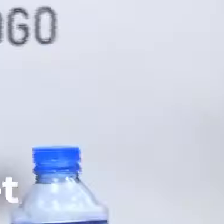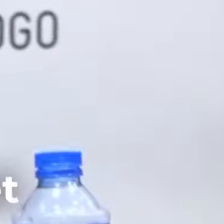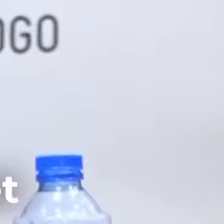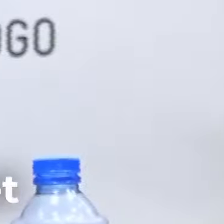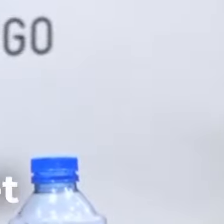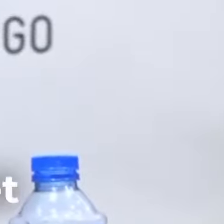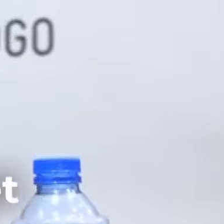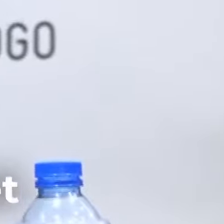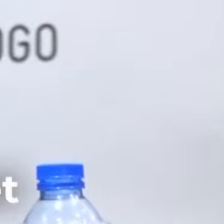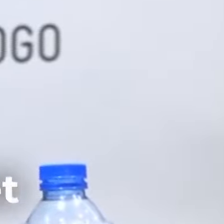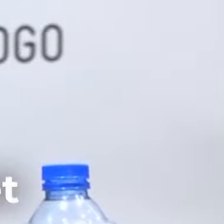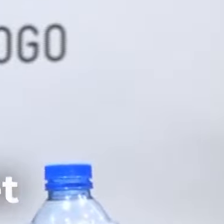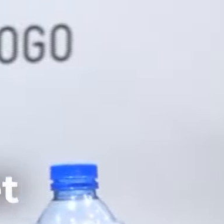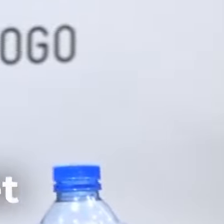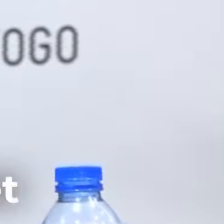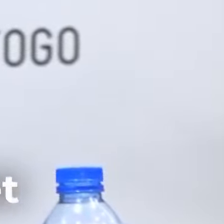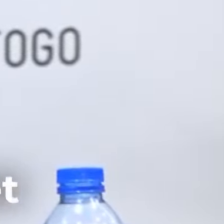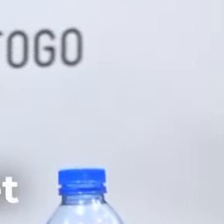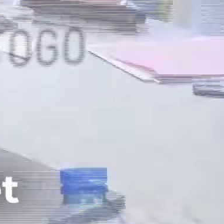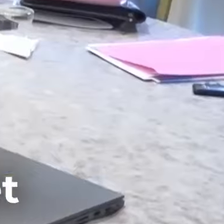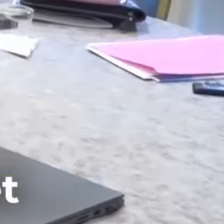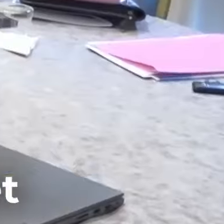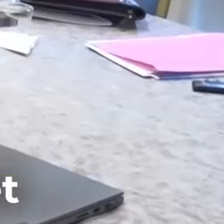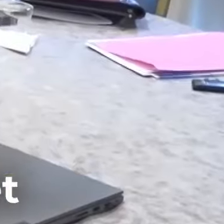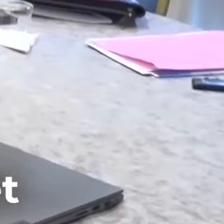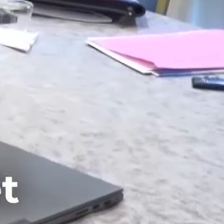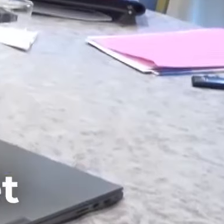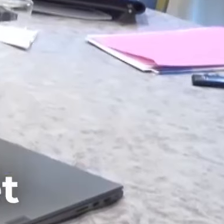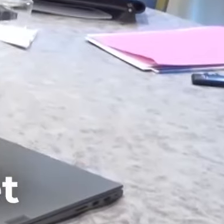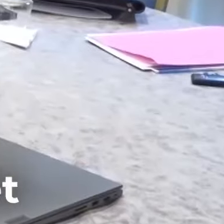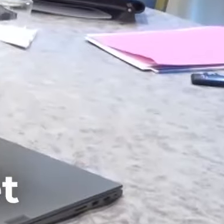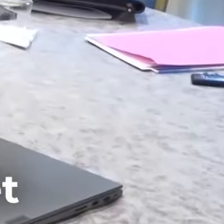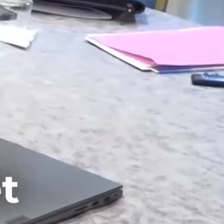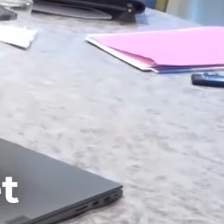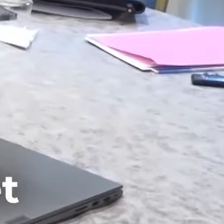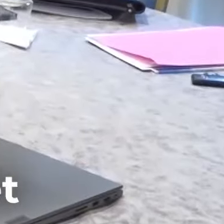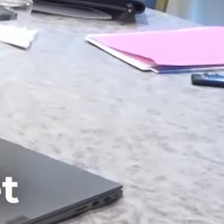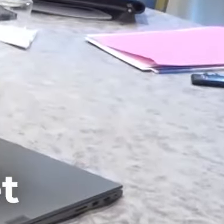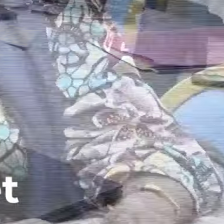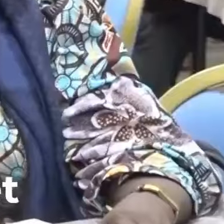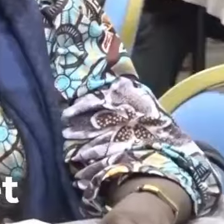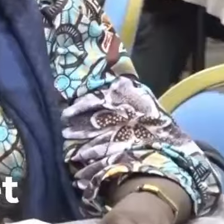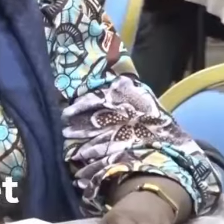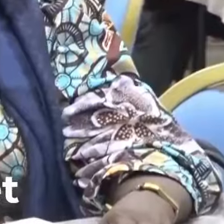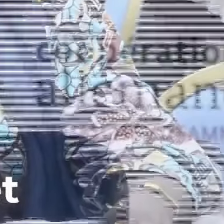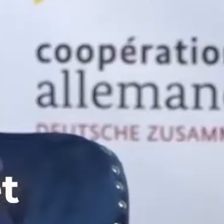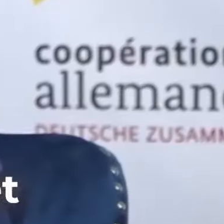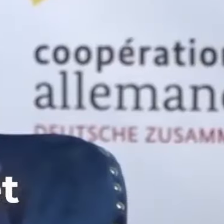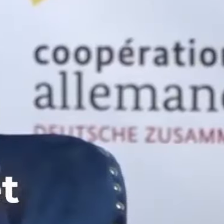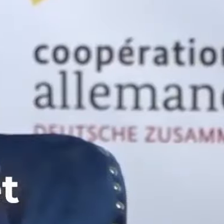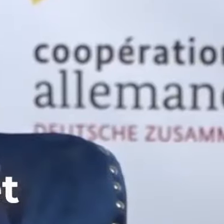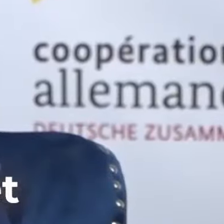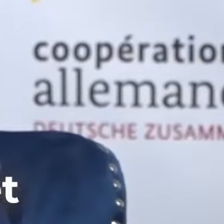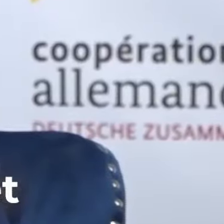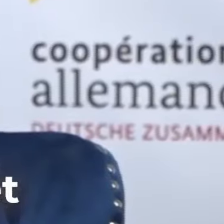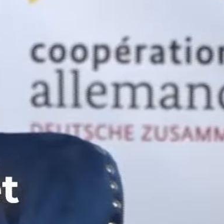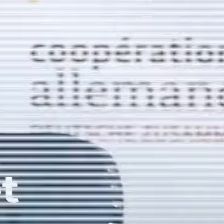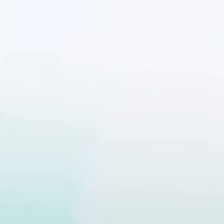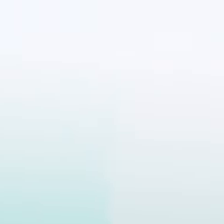décentralisation avant la mise en œuvre d'une nouvelle étape en cette année 2024 à découvrir dans ce